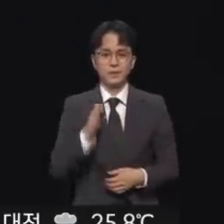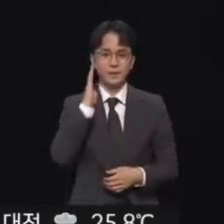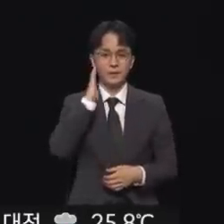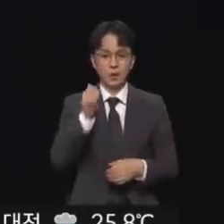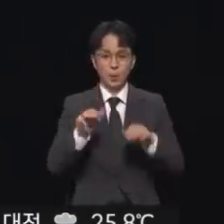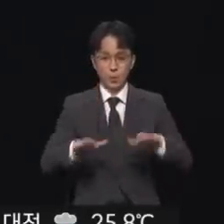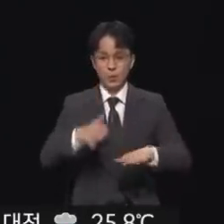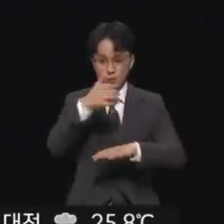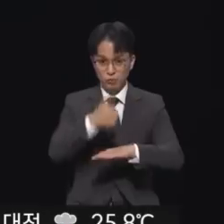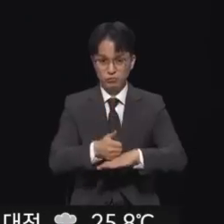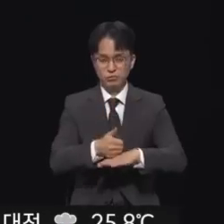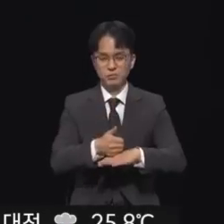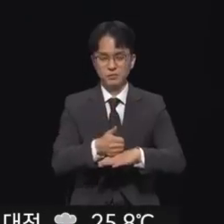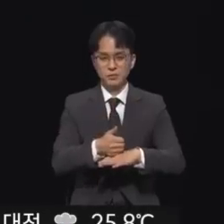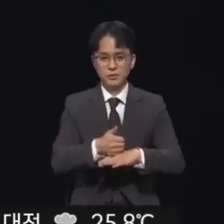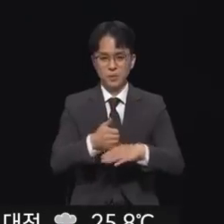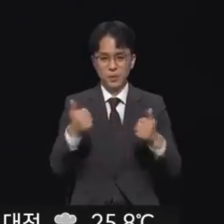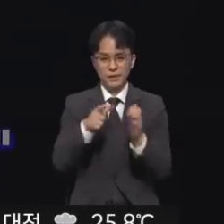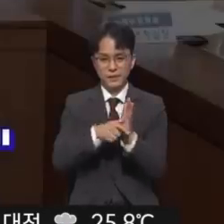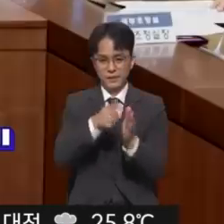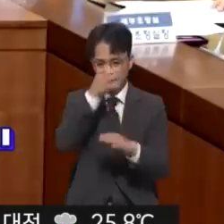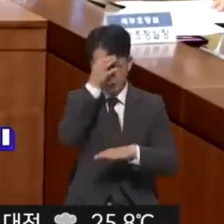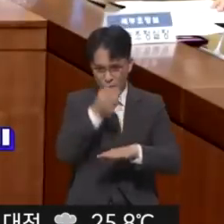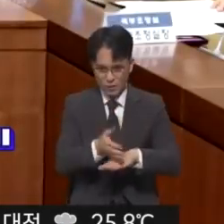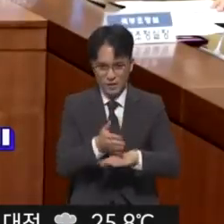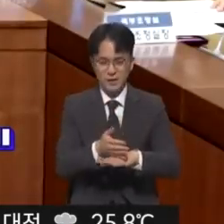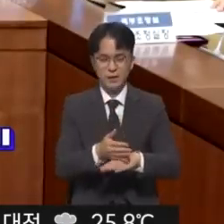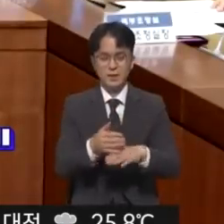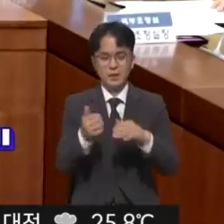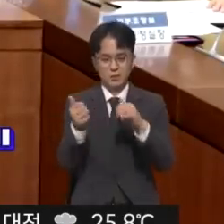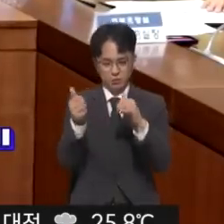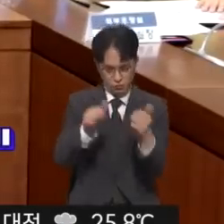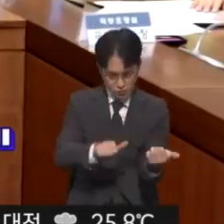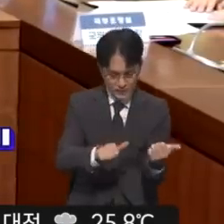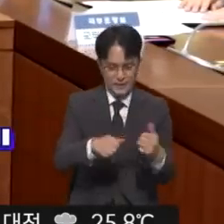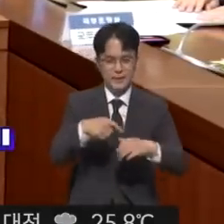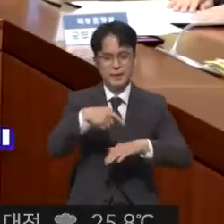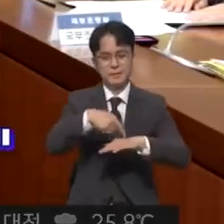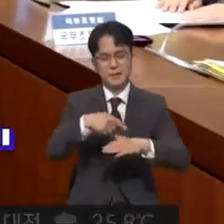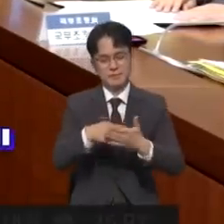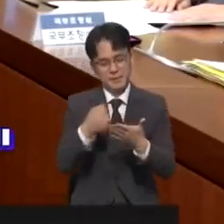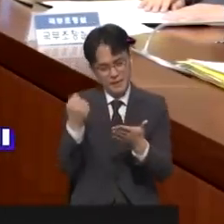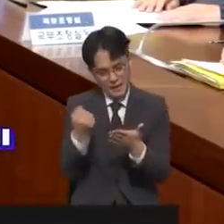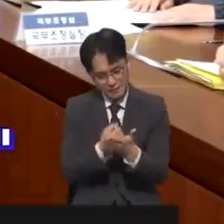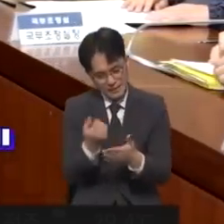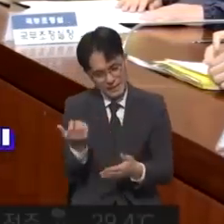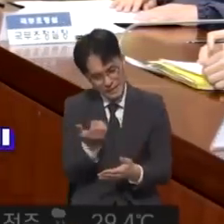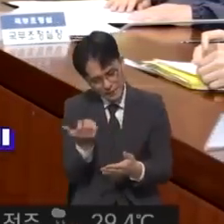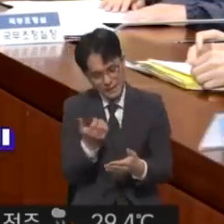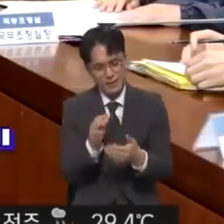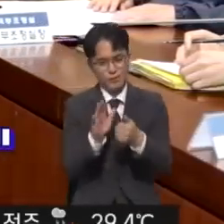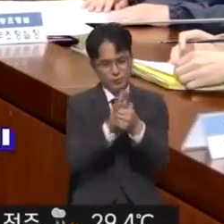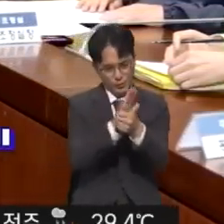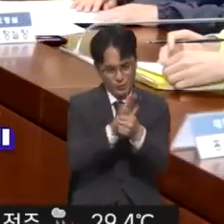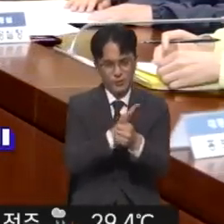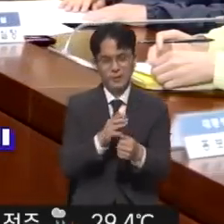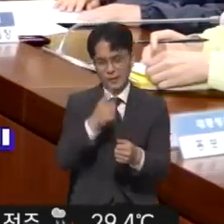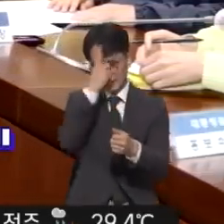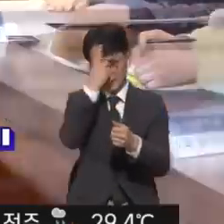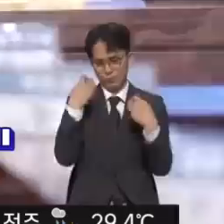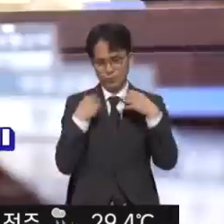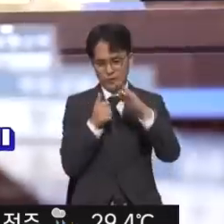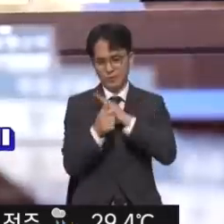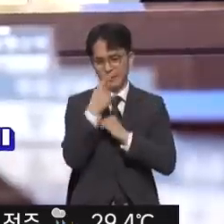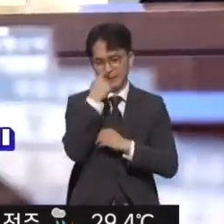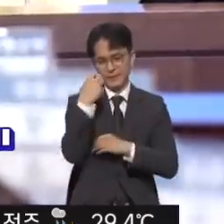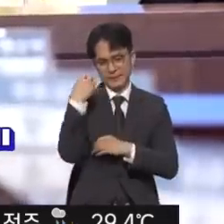사과를 했습니다 희생자의 명복을 빌며 불편을 겪은 국민께 4 정부를 대표해 죄송한 마음이다 이렇게